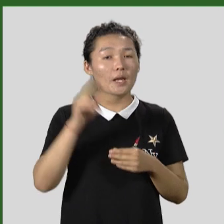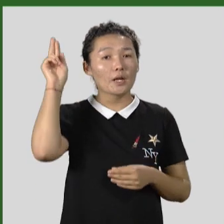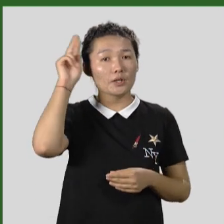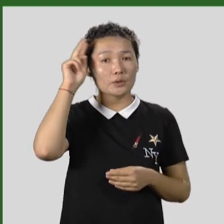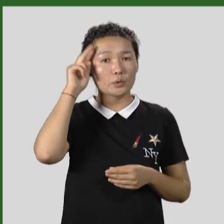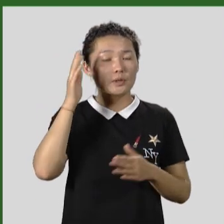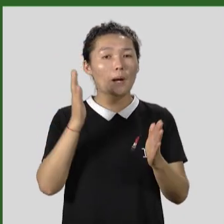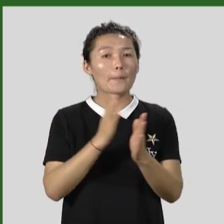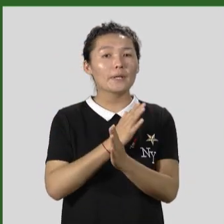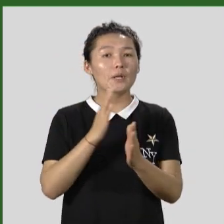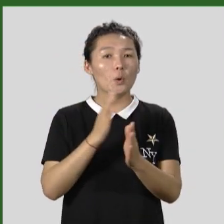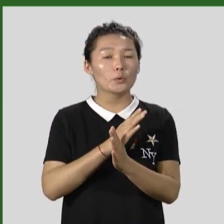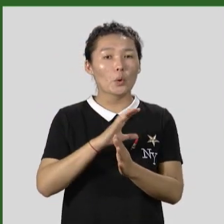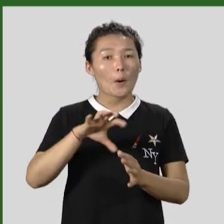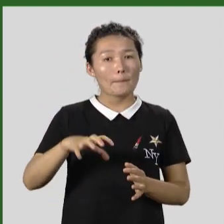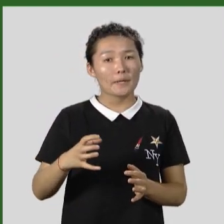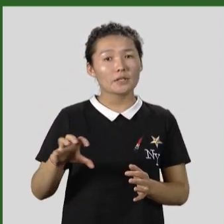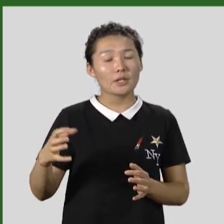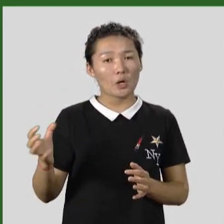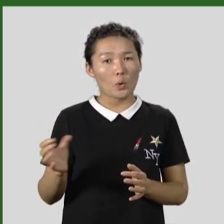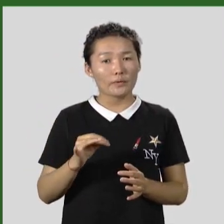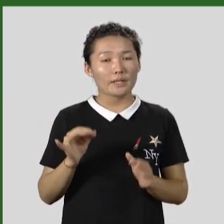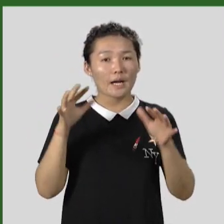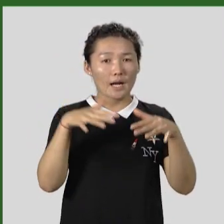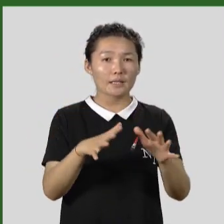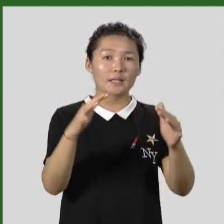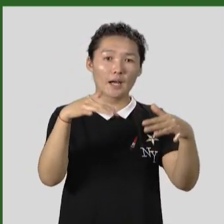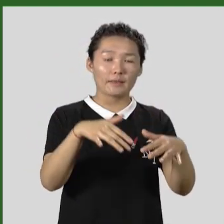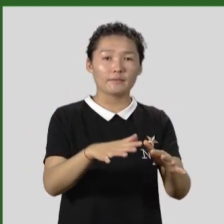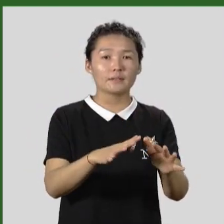изучим природу материков и океанов Земли.